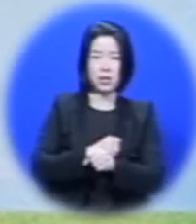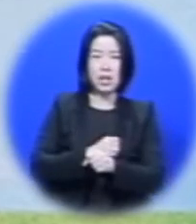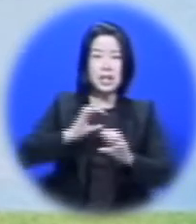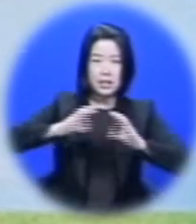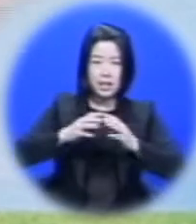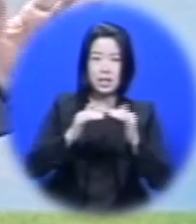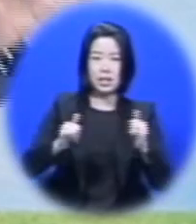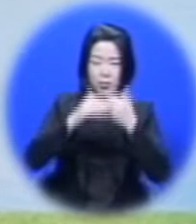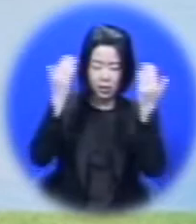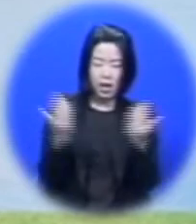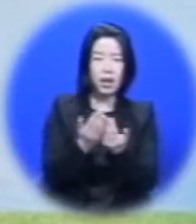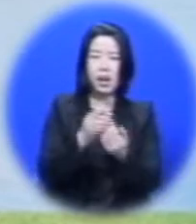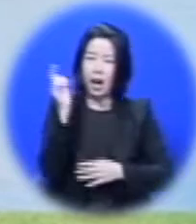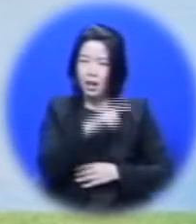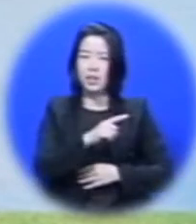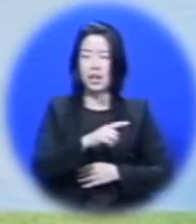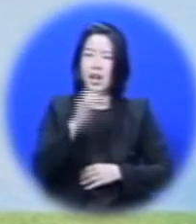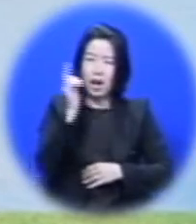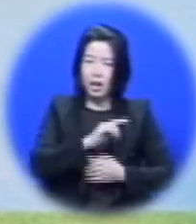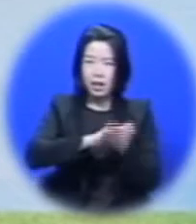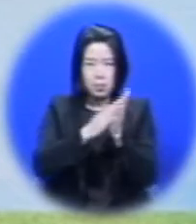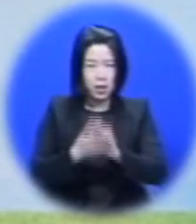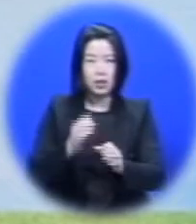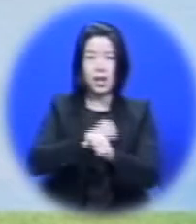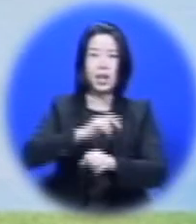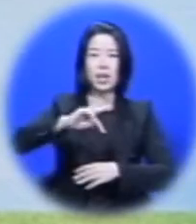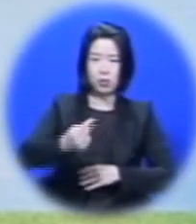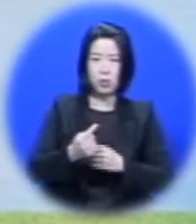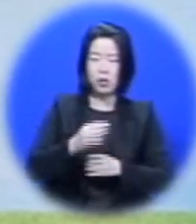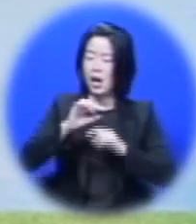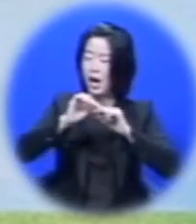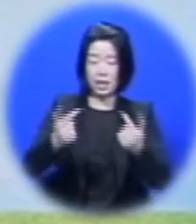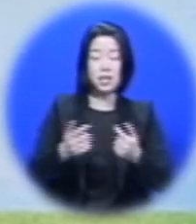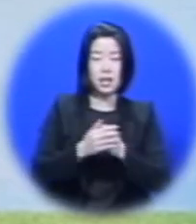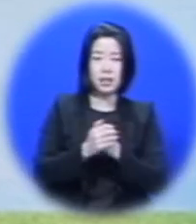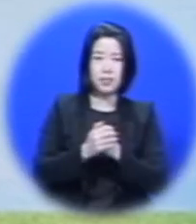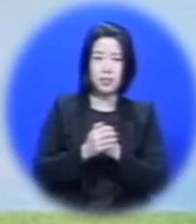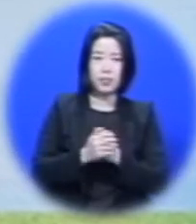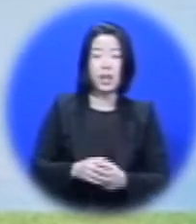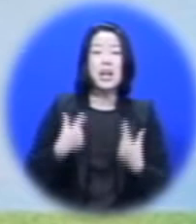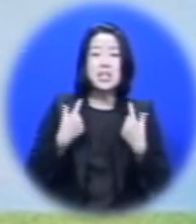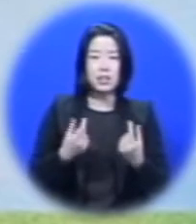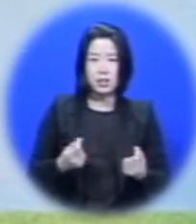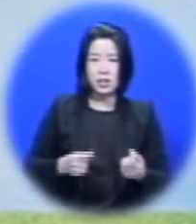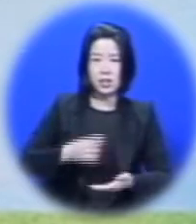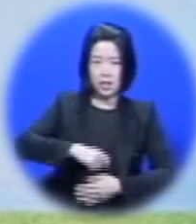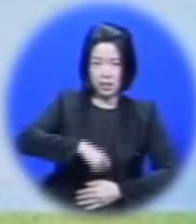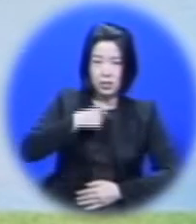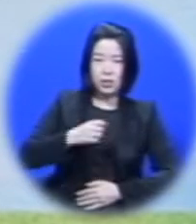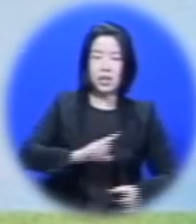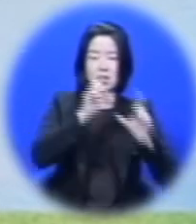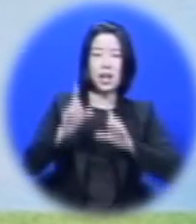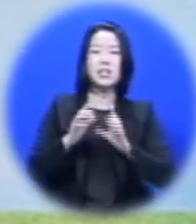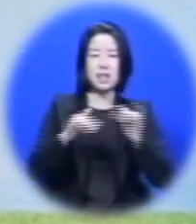세상 사람들은 다 악하다, 다 악하게 변했다 하더라도 아니야. 여전히 의롭게 사는 사람이